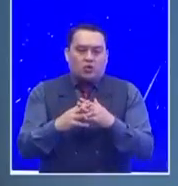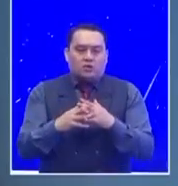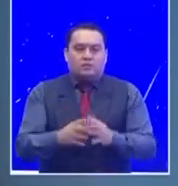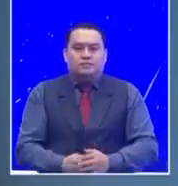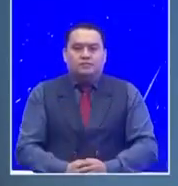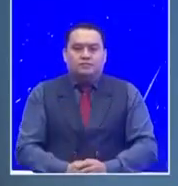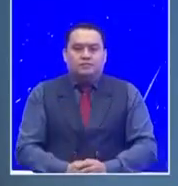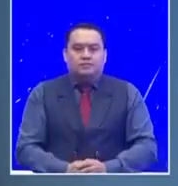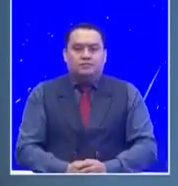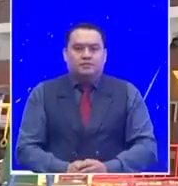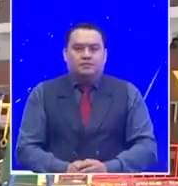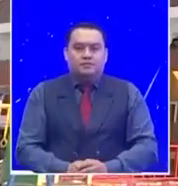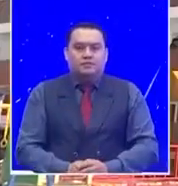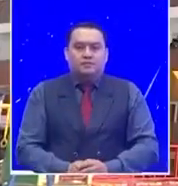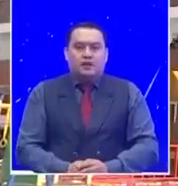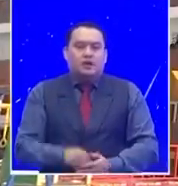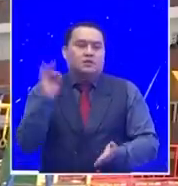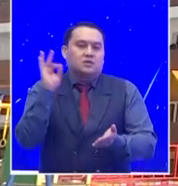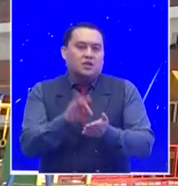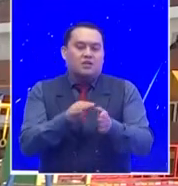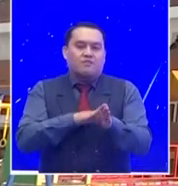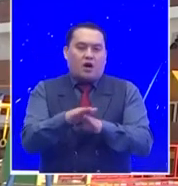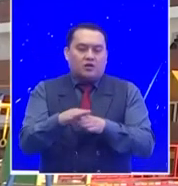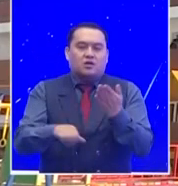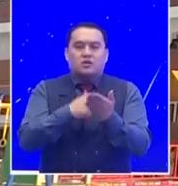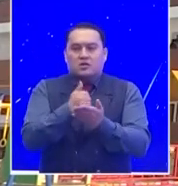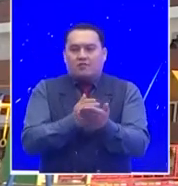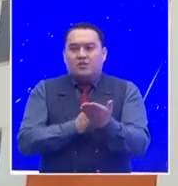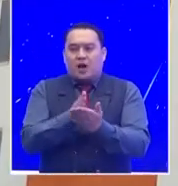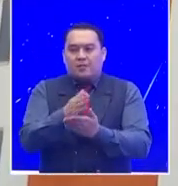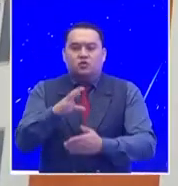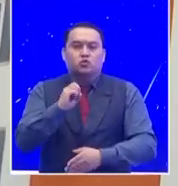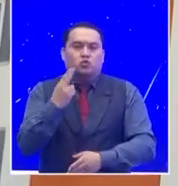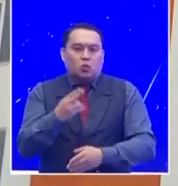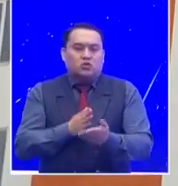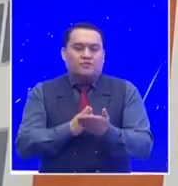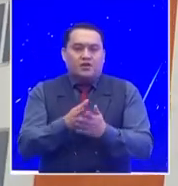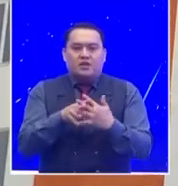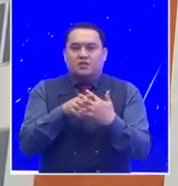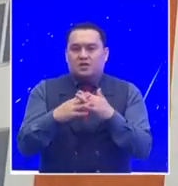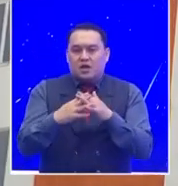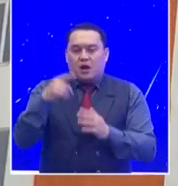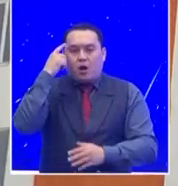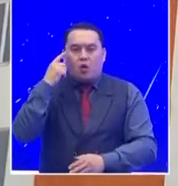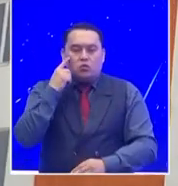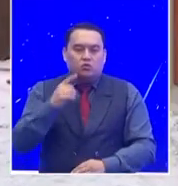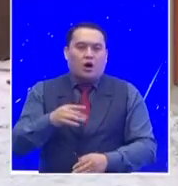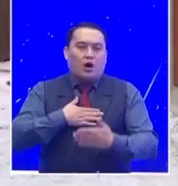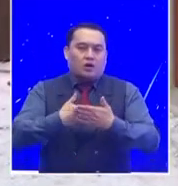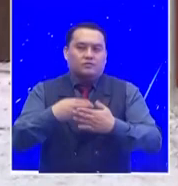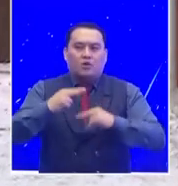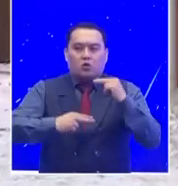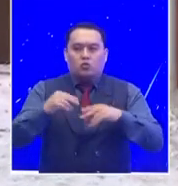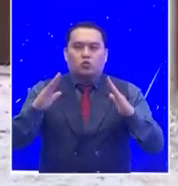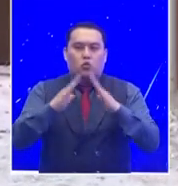и другие. В целях реализации одного из приоритетных направлений социальной сферы в селе Балпыкби активно ведется строительство